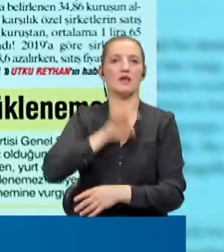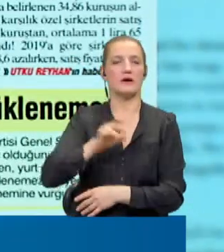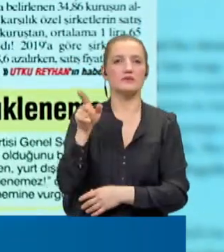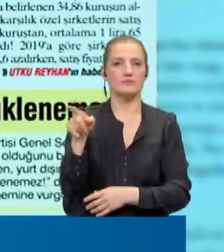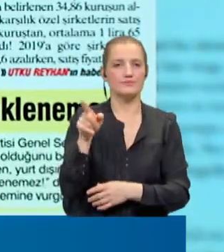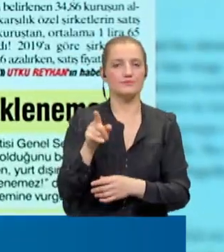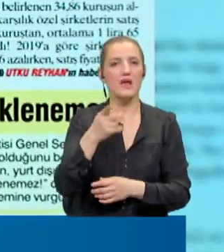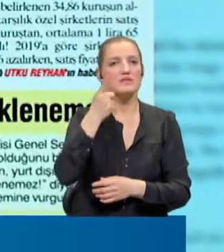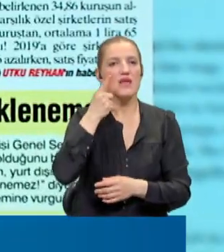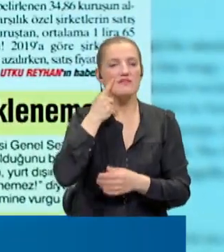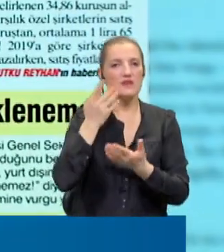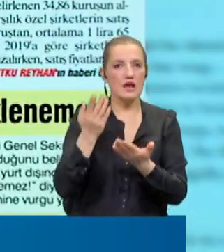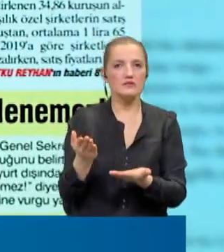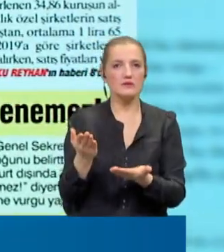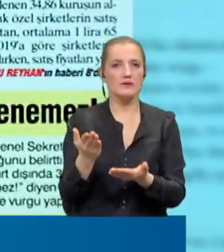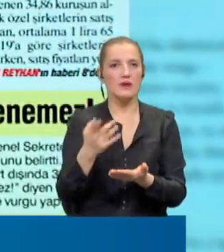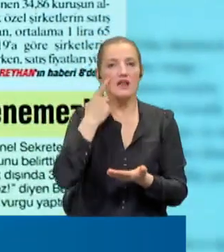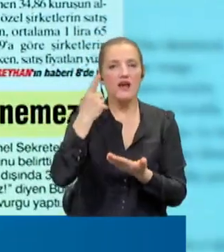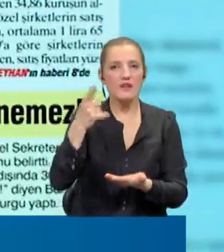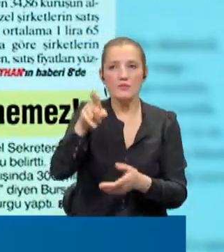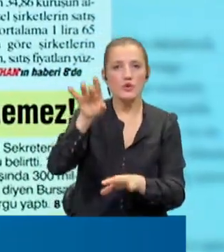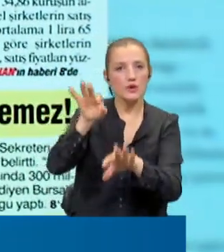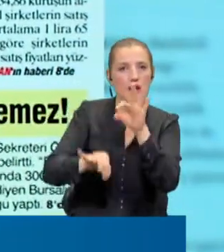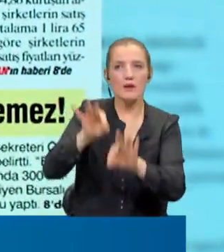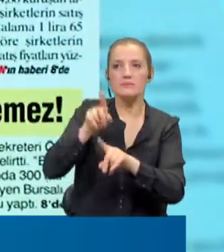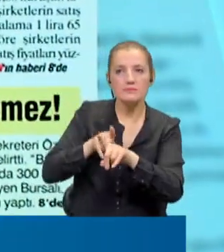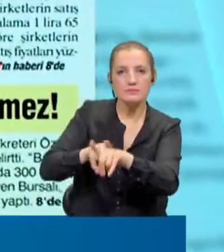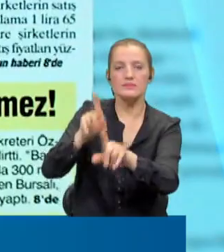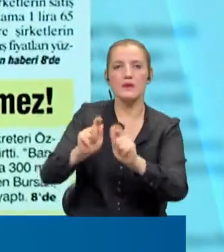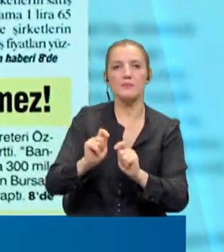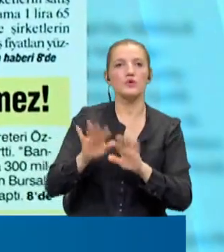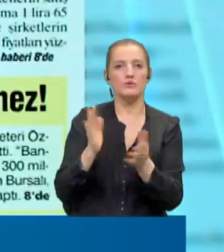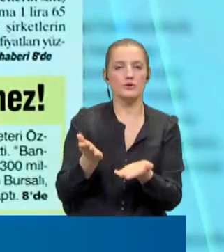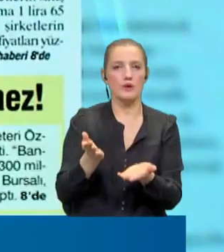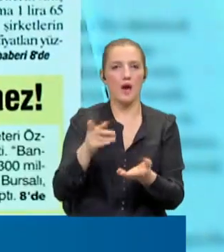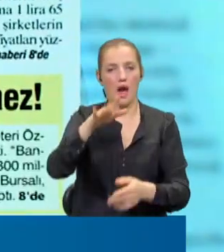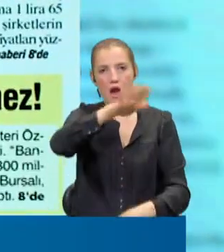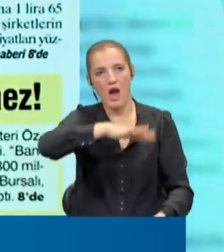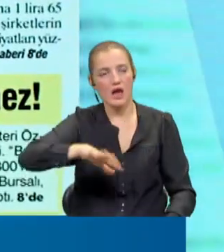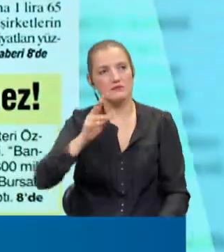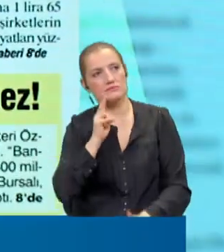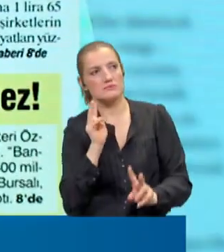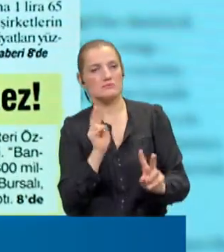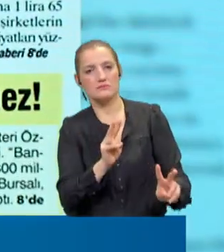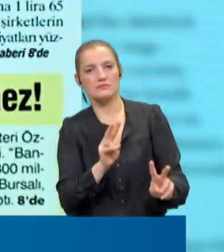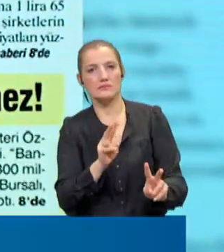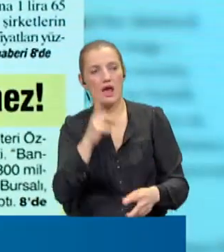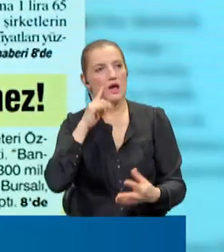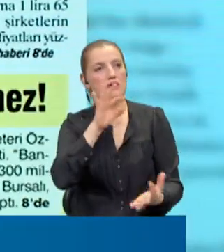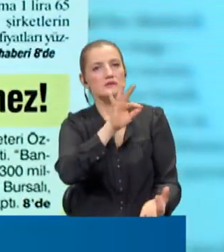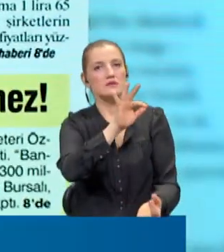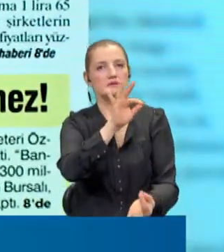Peki devlet bunu denetleyecek mi denetlemiyor mu Böyle herkesin gözünün içine baka baka